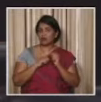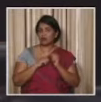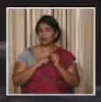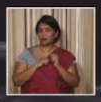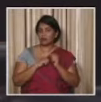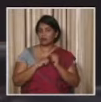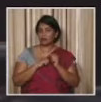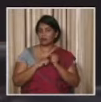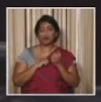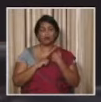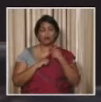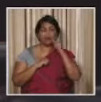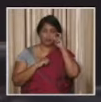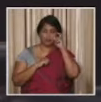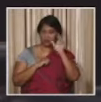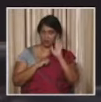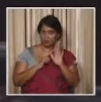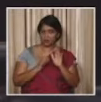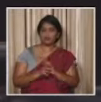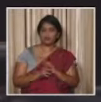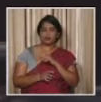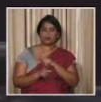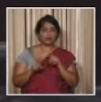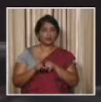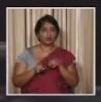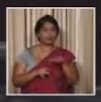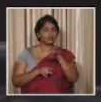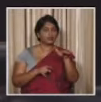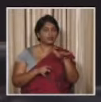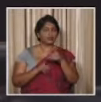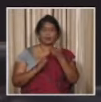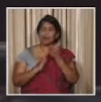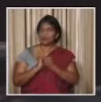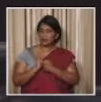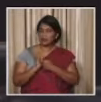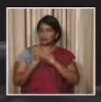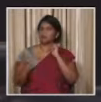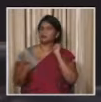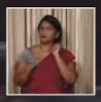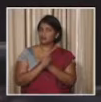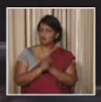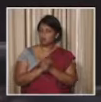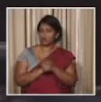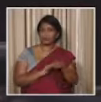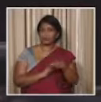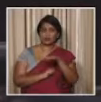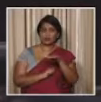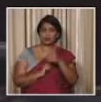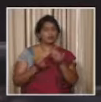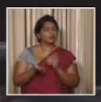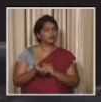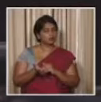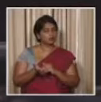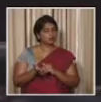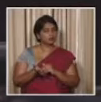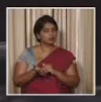දිශානතියකද කියලත් අපි බලන්න වෙනවා. ඒ කියන්නේ ඒ සමාජ සම්මුතිය වෙනස් වෙන්නේ මේ සමාජය තව